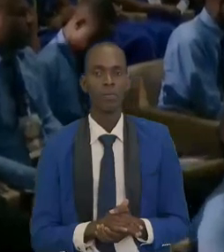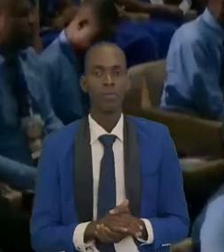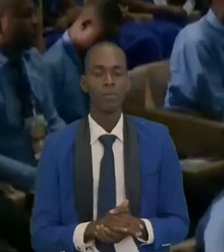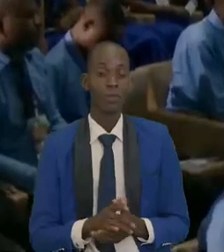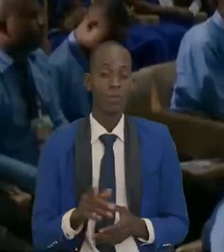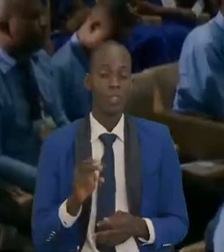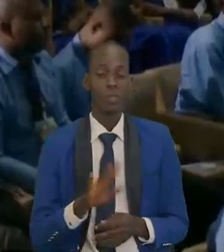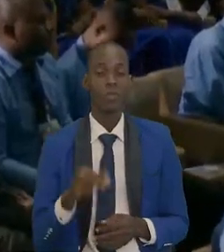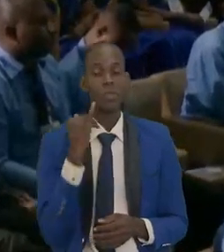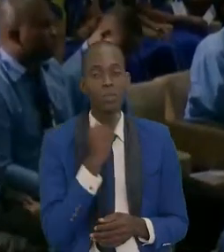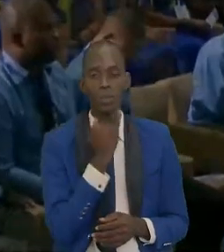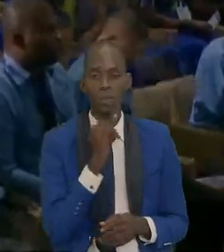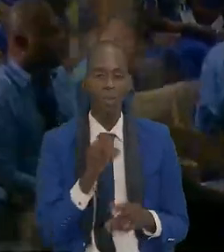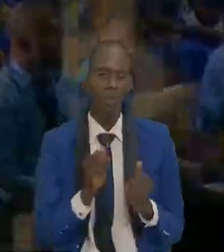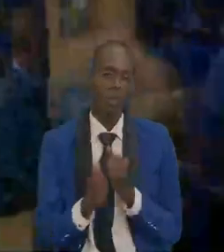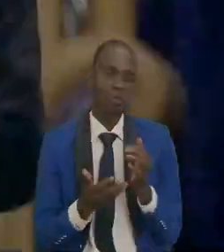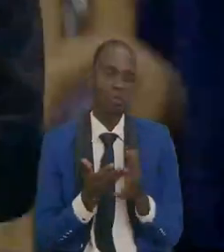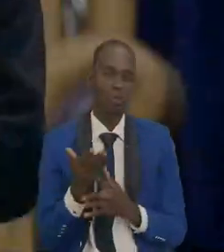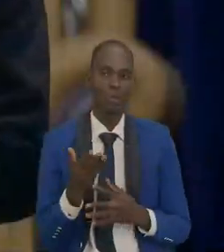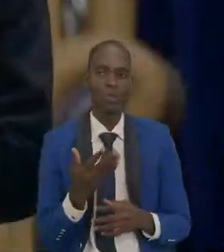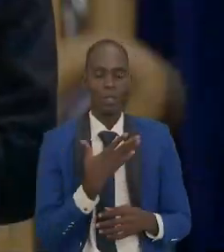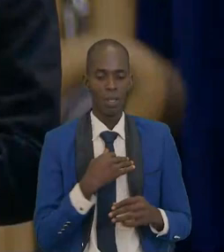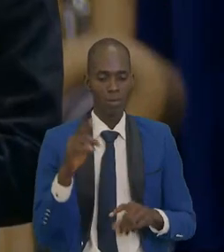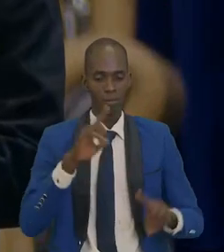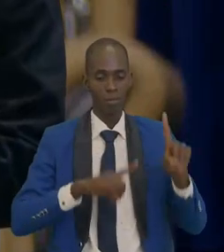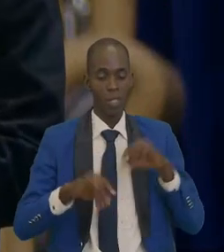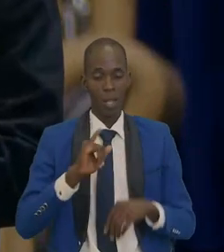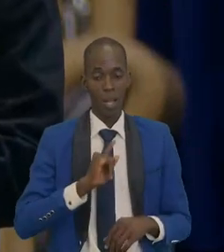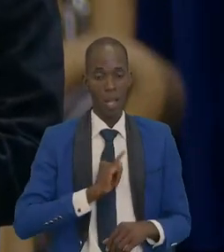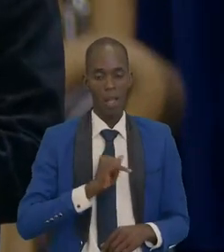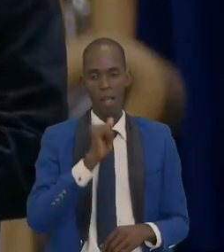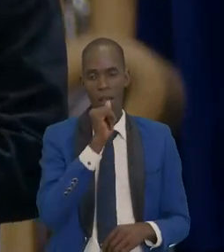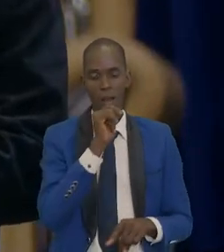Ils ont traversé. Moi aussi, je vais traverser.